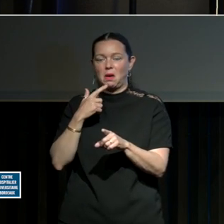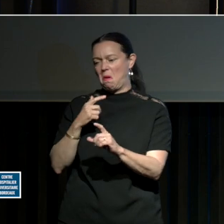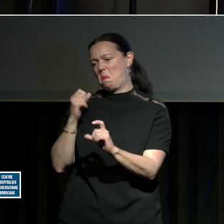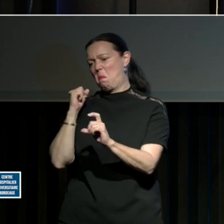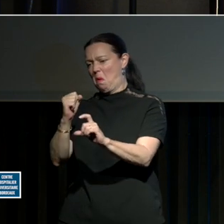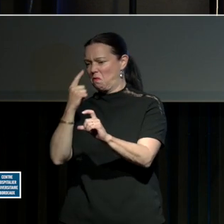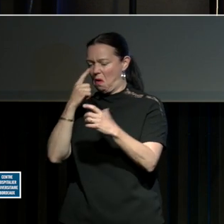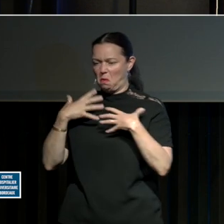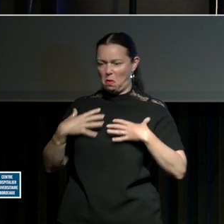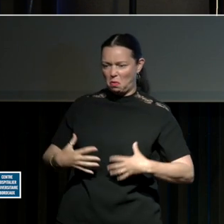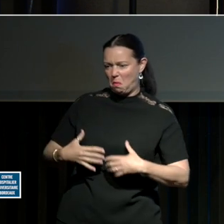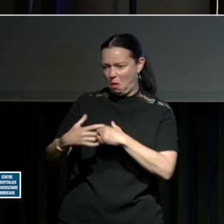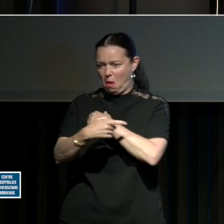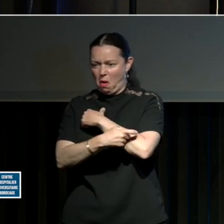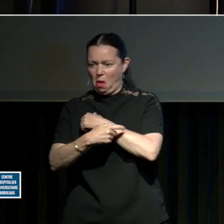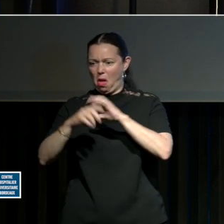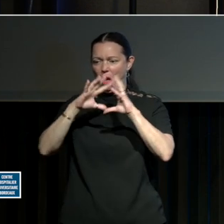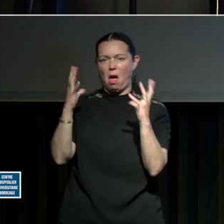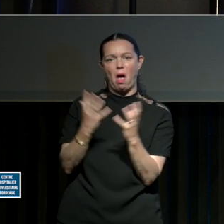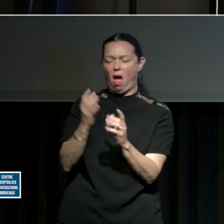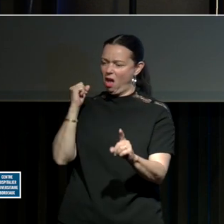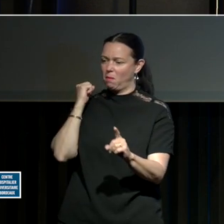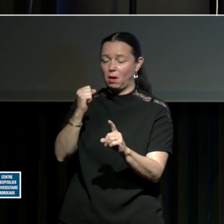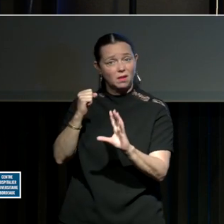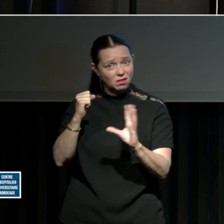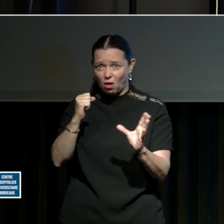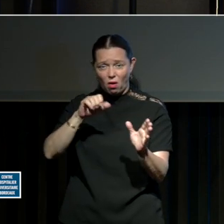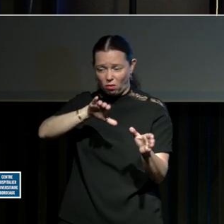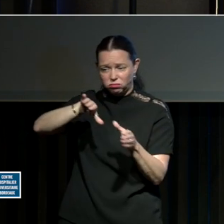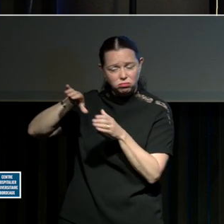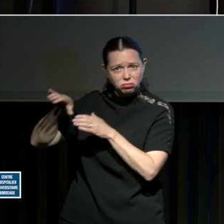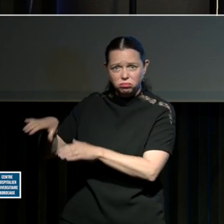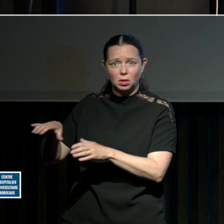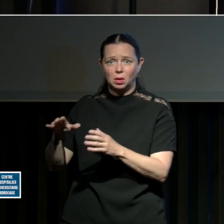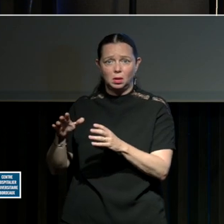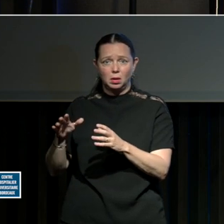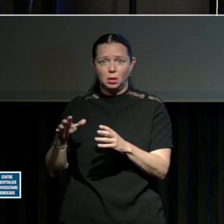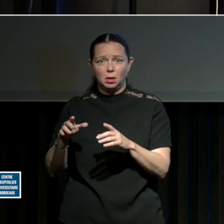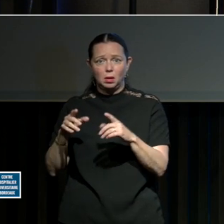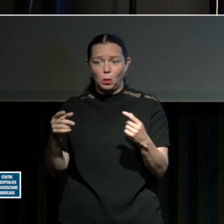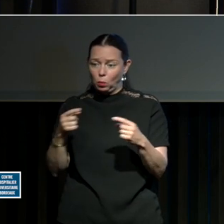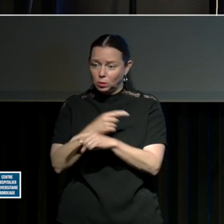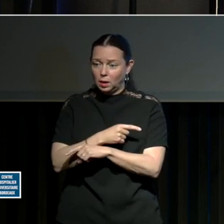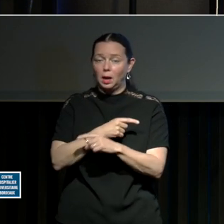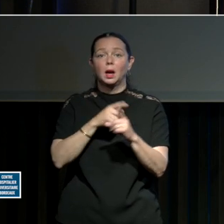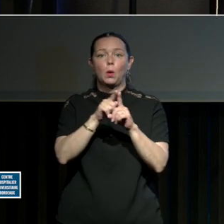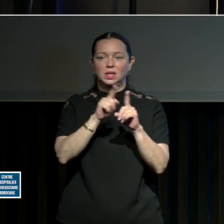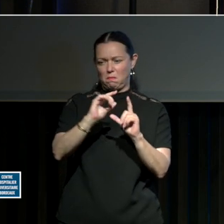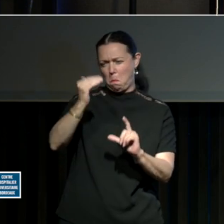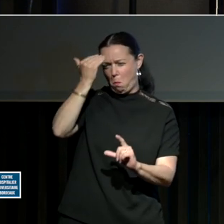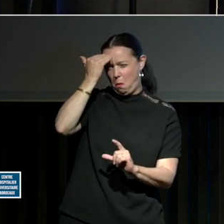les comportements addictifs dans leur ensemble et de pouvoir soulager les représentations